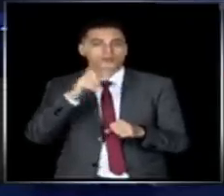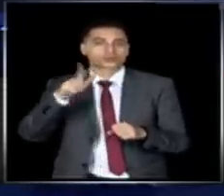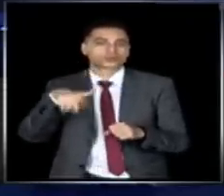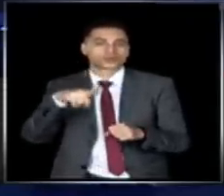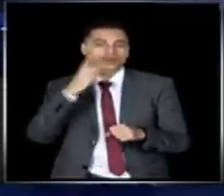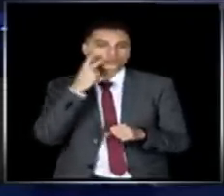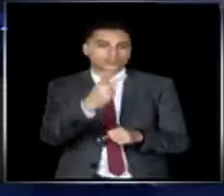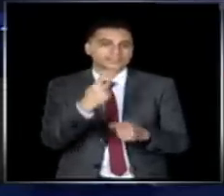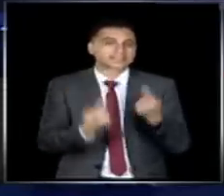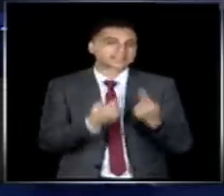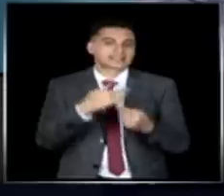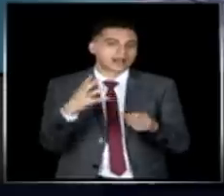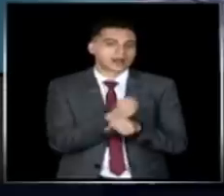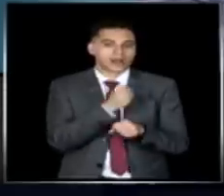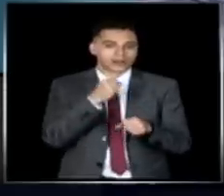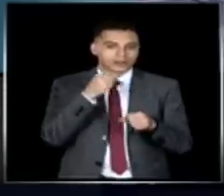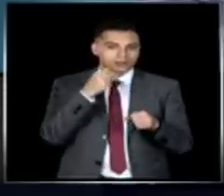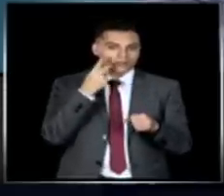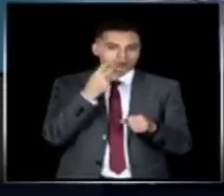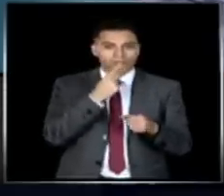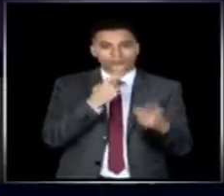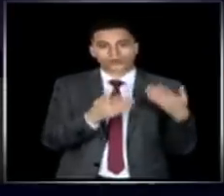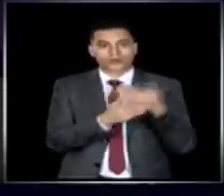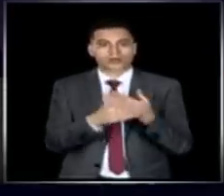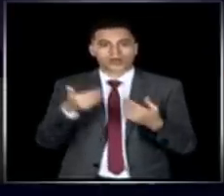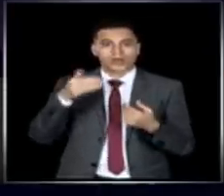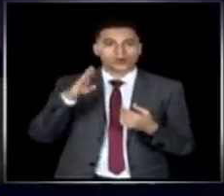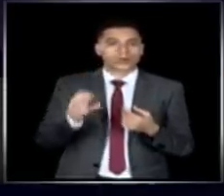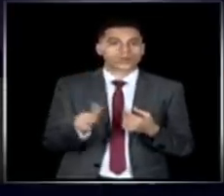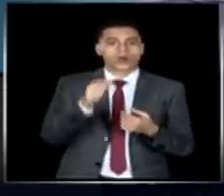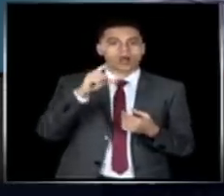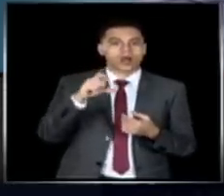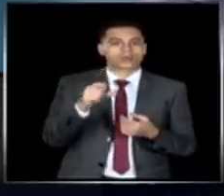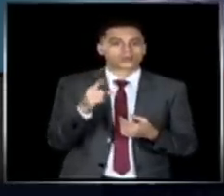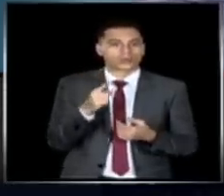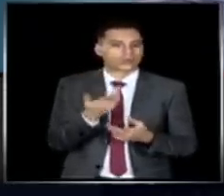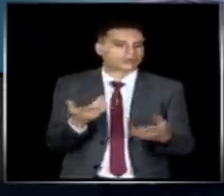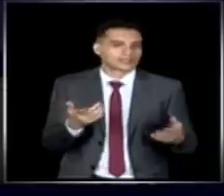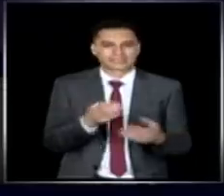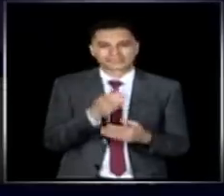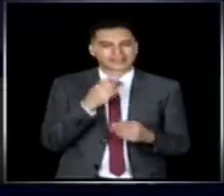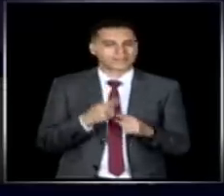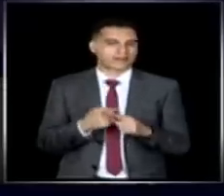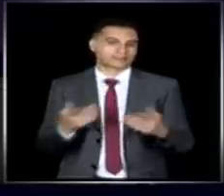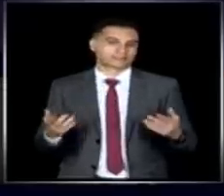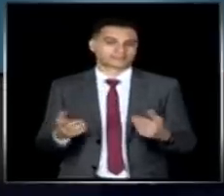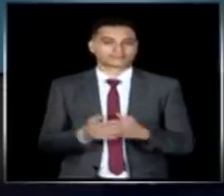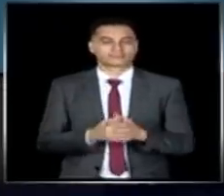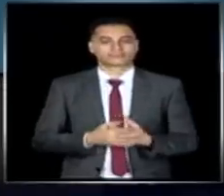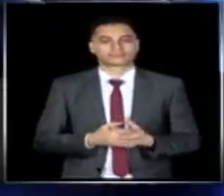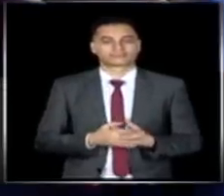1516. ما هي فكرة صح. الإكوادور. إيه اللي وداك الإكوادور؟ عارف أنا مش فاكرة. إجابة